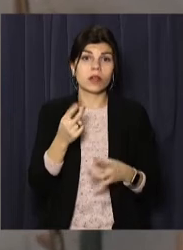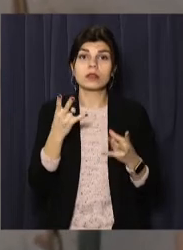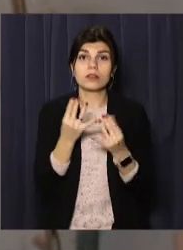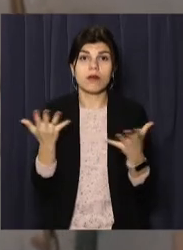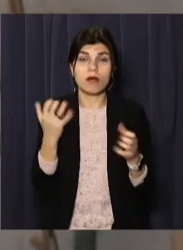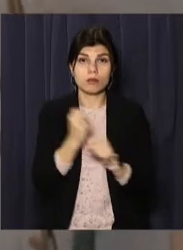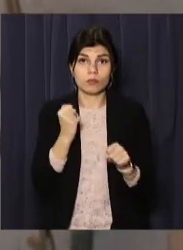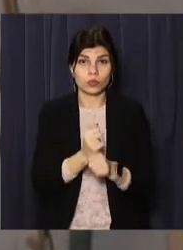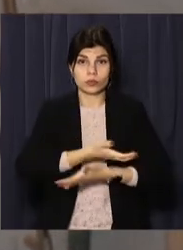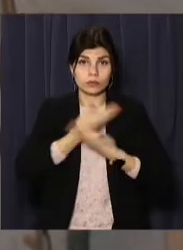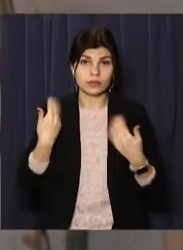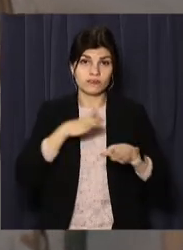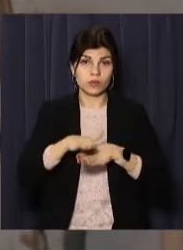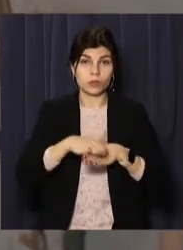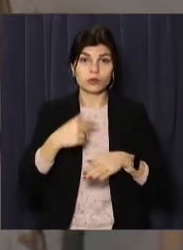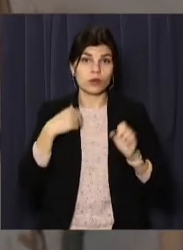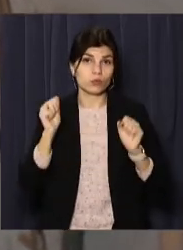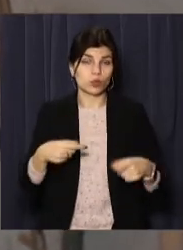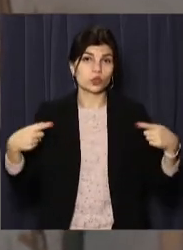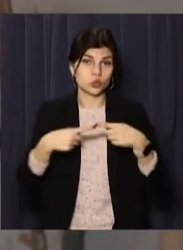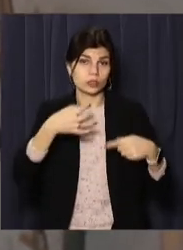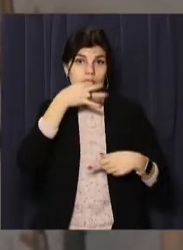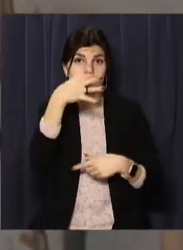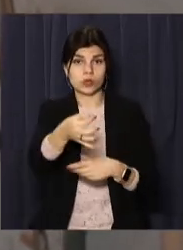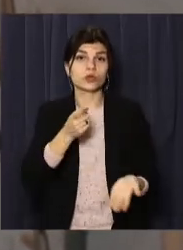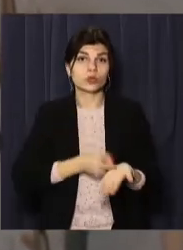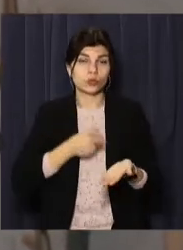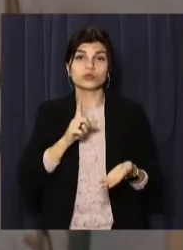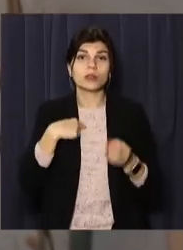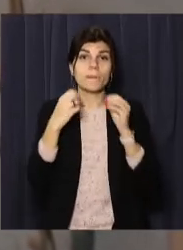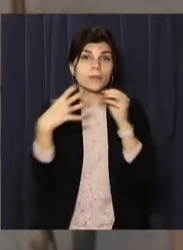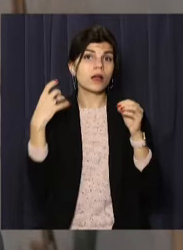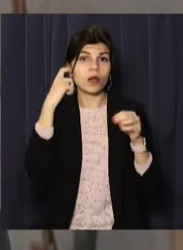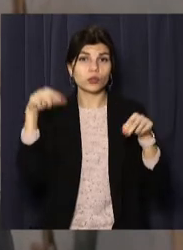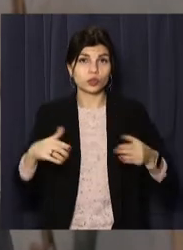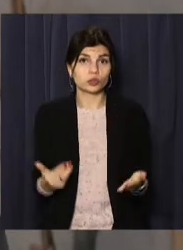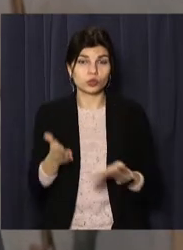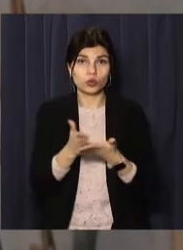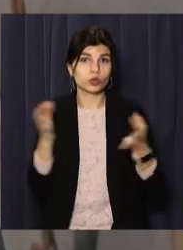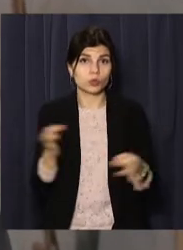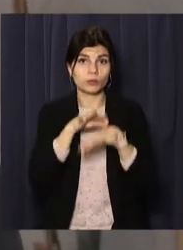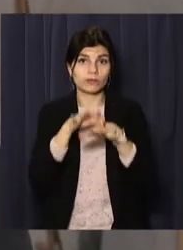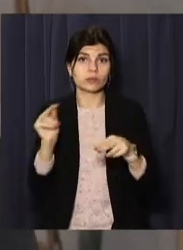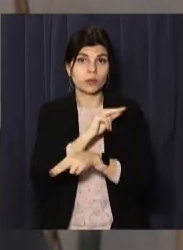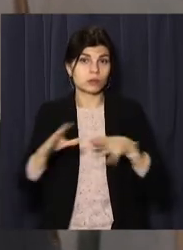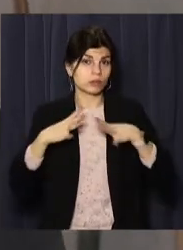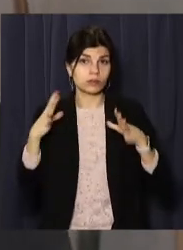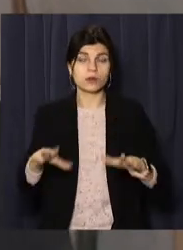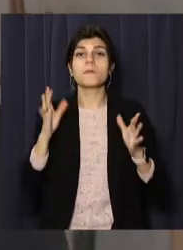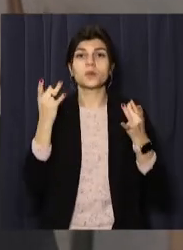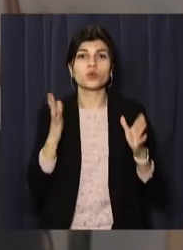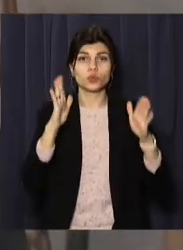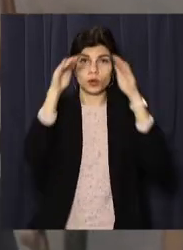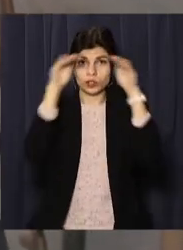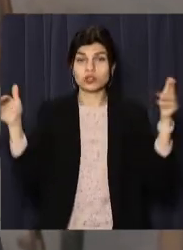робіт, я можу це чітко заявити, утверджувати, да, що я 15 років тут живу, тобто нічого не проводилося. Зробили, правда,